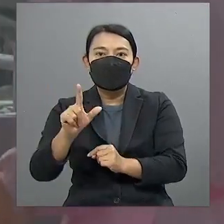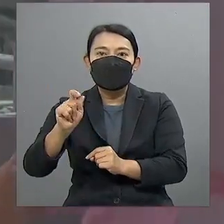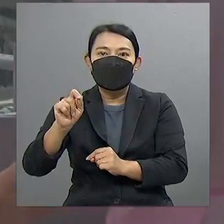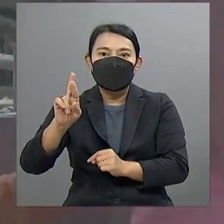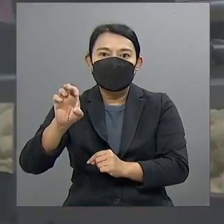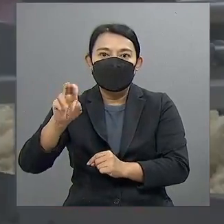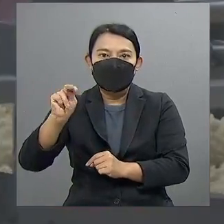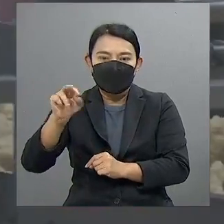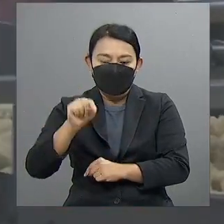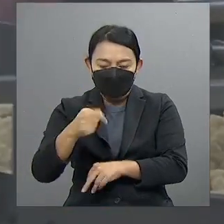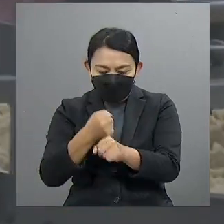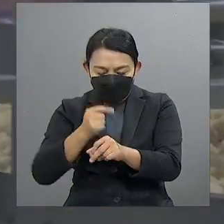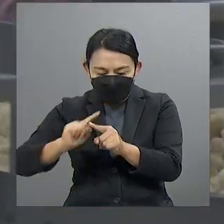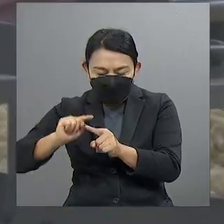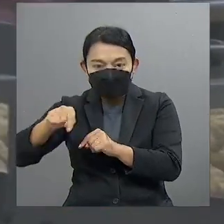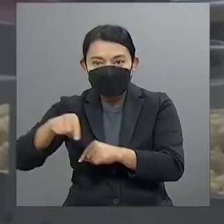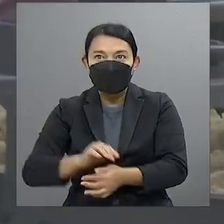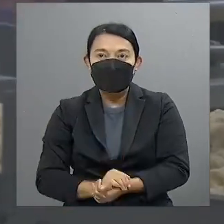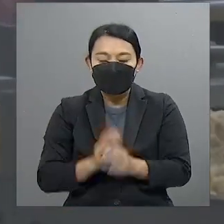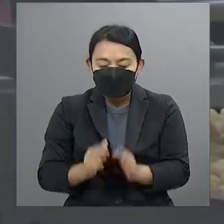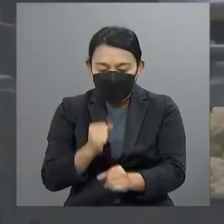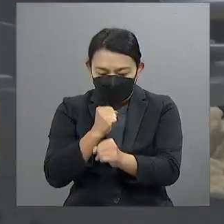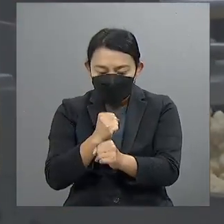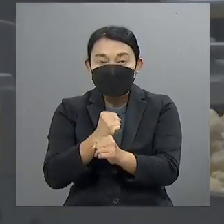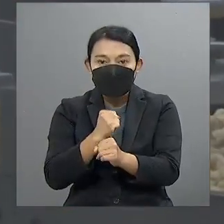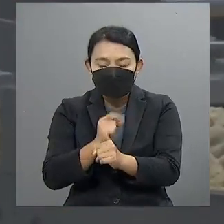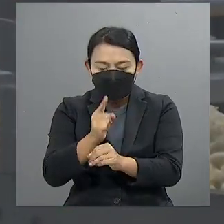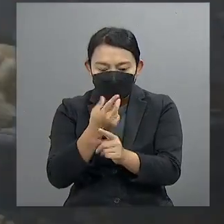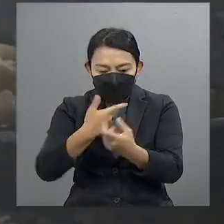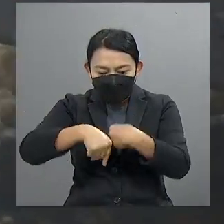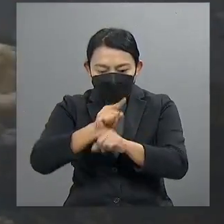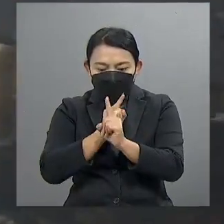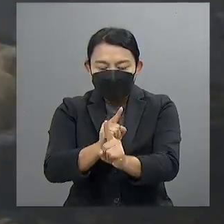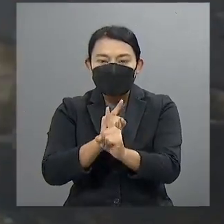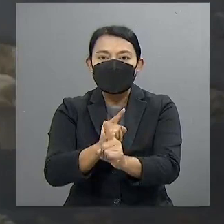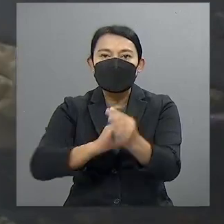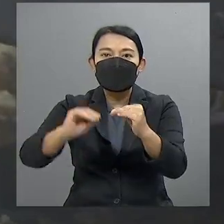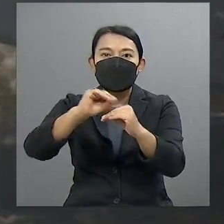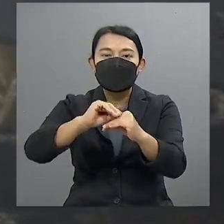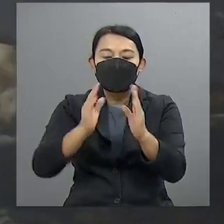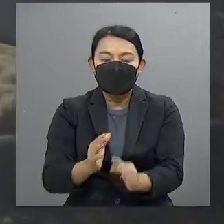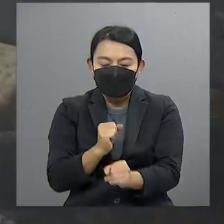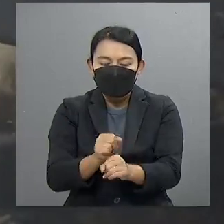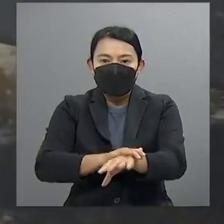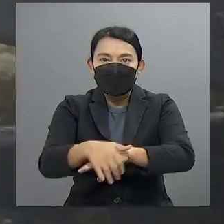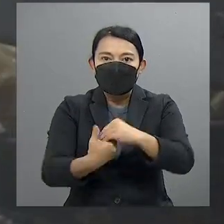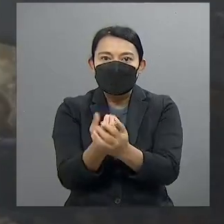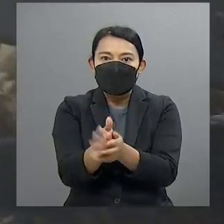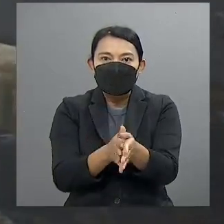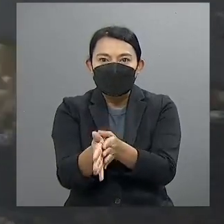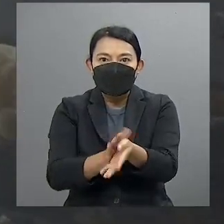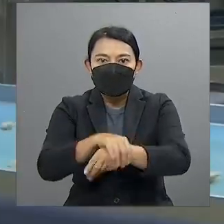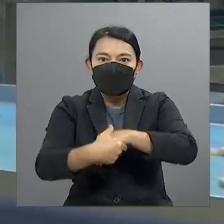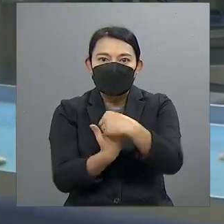ำลายได้หรืออย่างกรณีของพนักงานนะครับต้องปฏิบัติเพิ่มขึ้นนะครับก็ต้องมีการให้พนักงานเนี่ยพยายามล้างมือให้นานขึ้นนะครับก็จะเป็นประมาณสัก